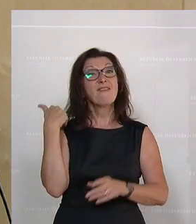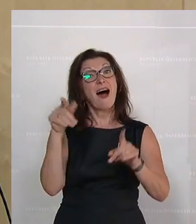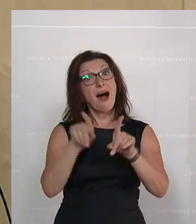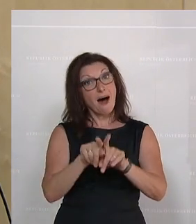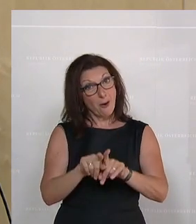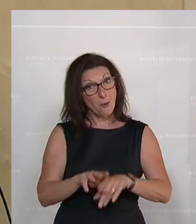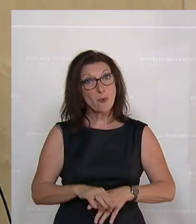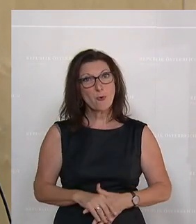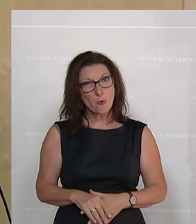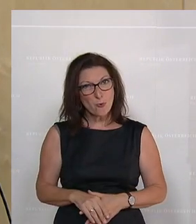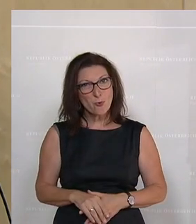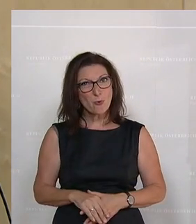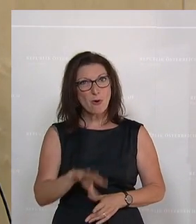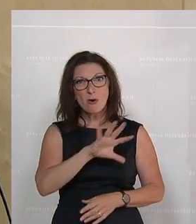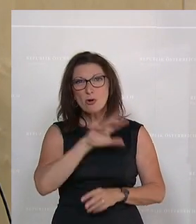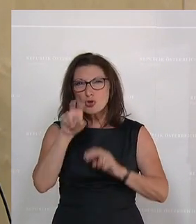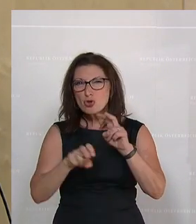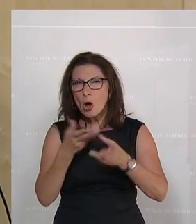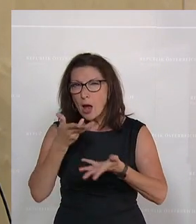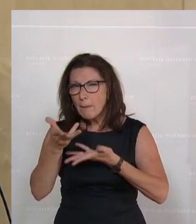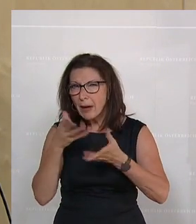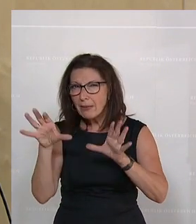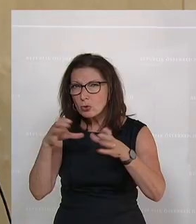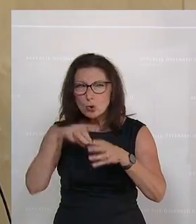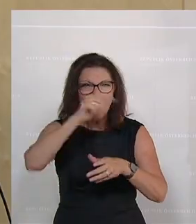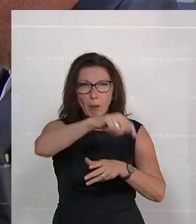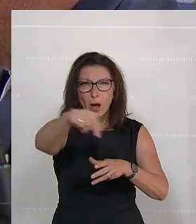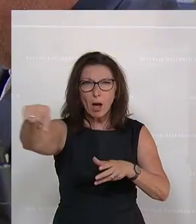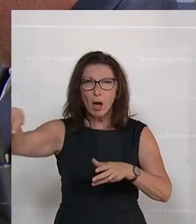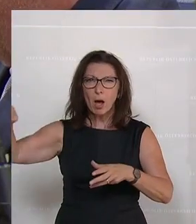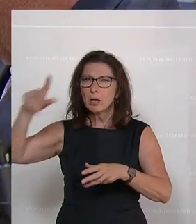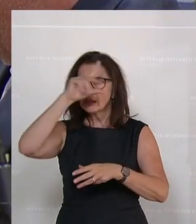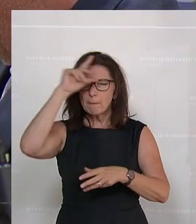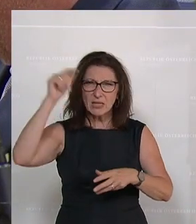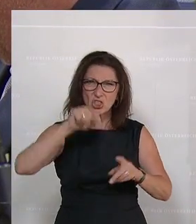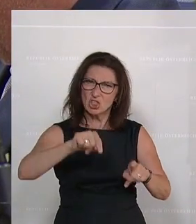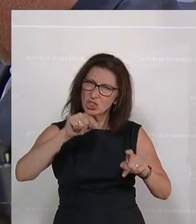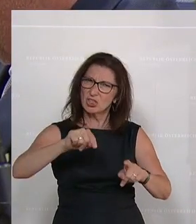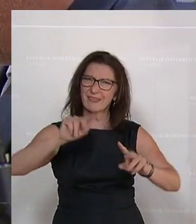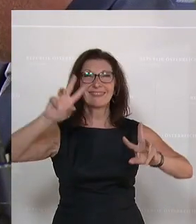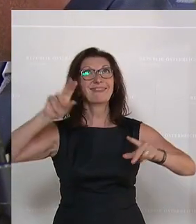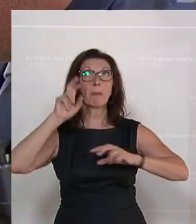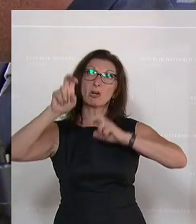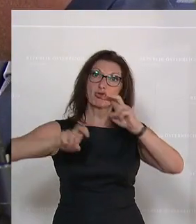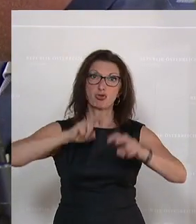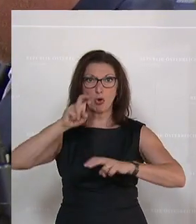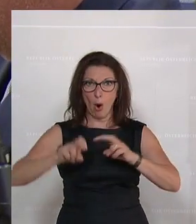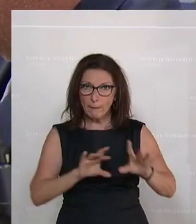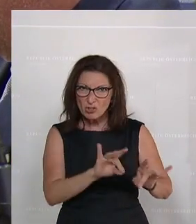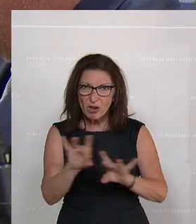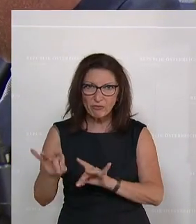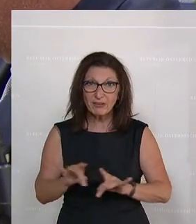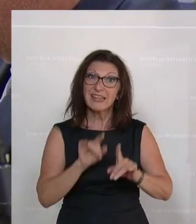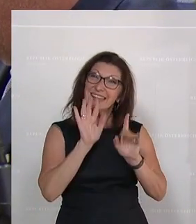der ganzen steuerberatungs gruppen der ganzen menschen die täglich mit dem zu tun haben dringender wunsch